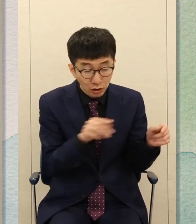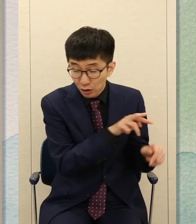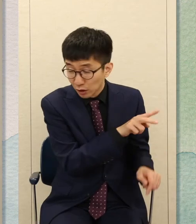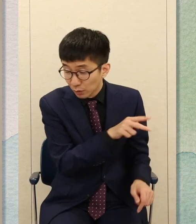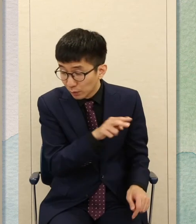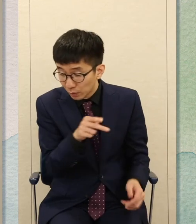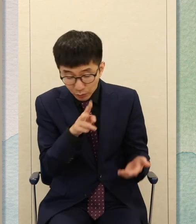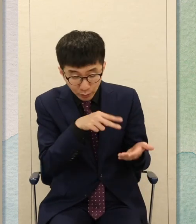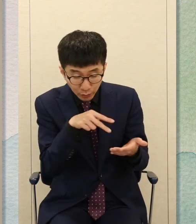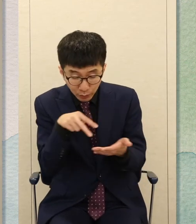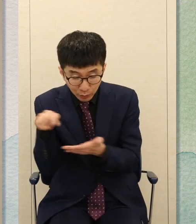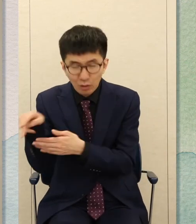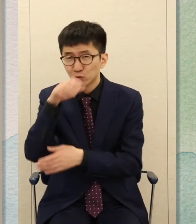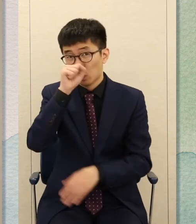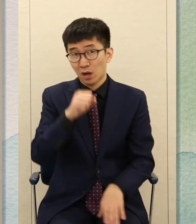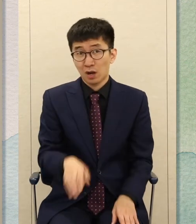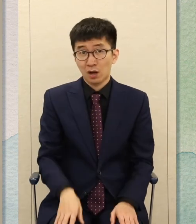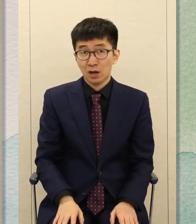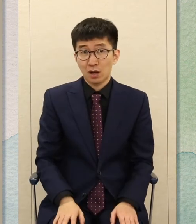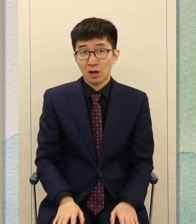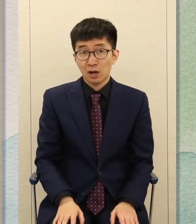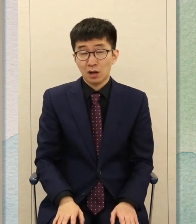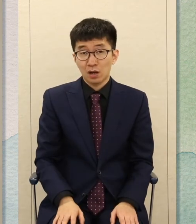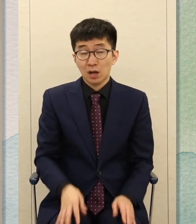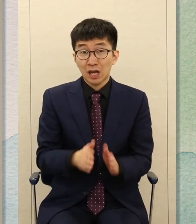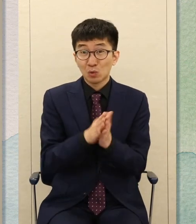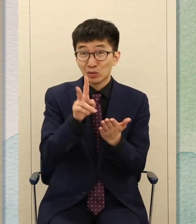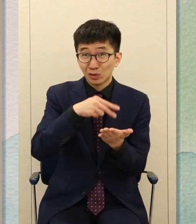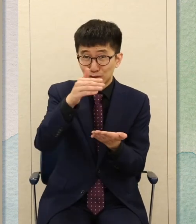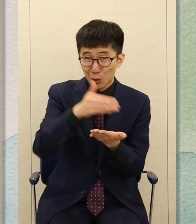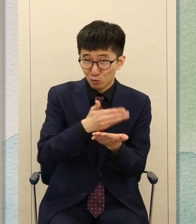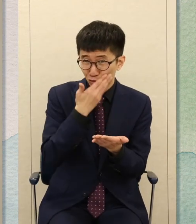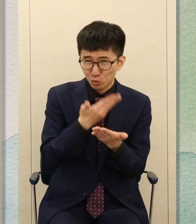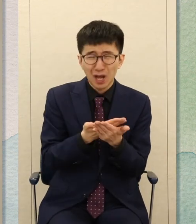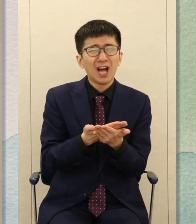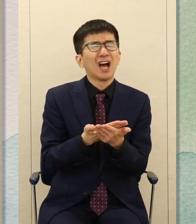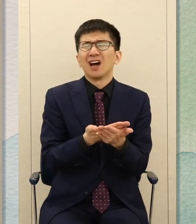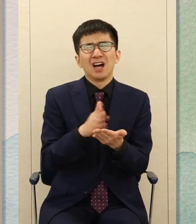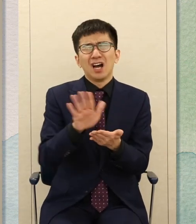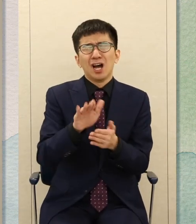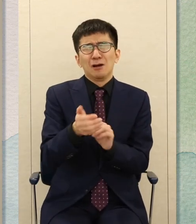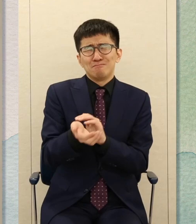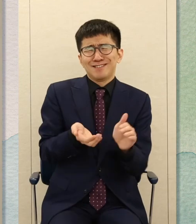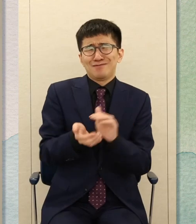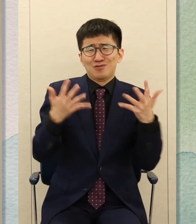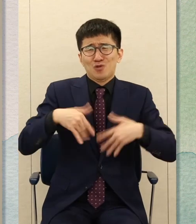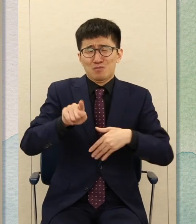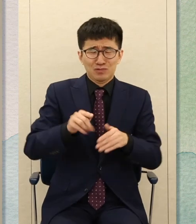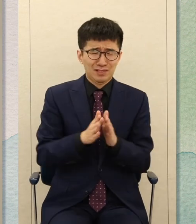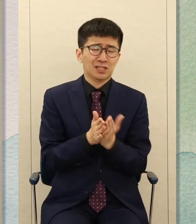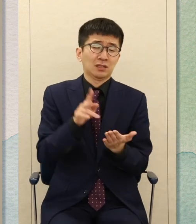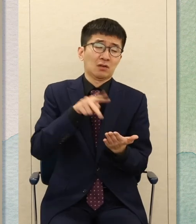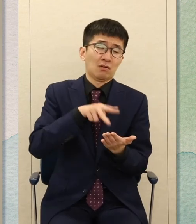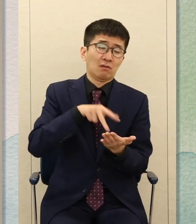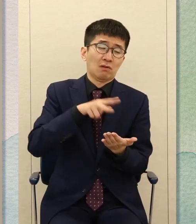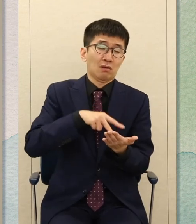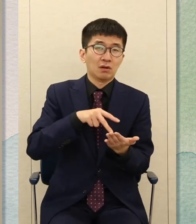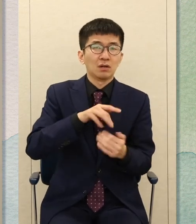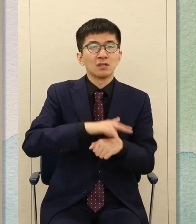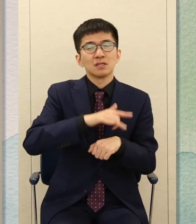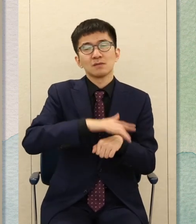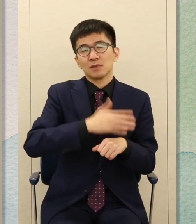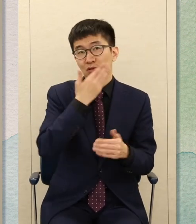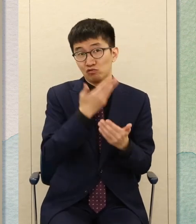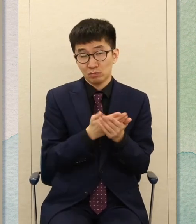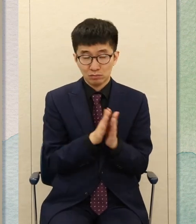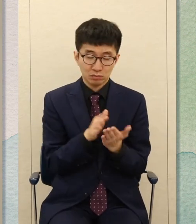아니라 습관으로 하는 거예요. 엉덩이로 하는 거예요. 한마디로 말하면. 얼마나 자주 책 앞에 앉아 있느냐가 그 사람의 독서력을